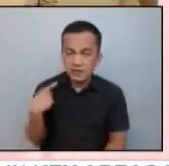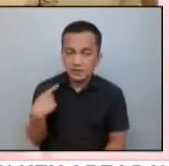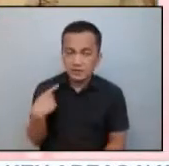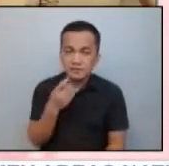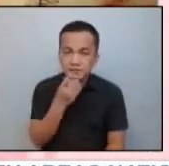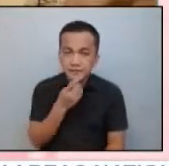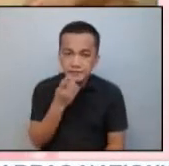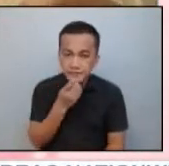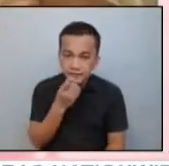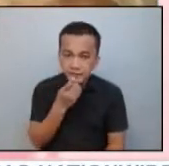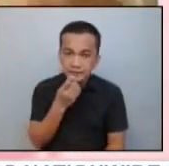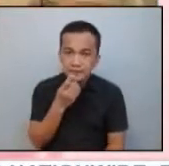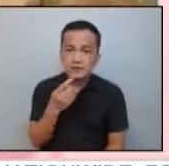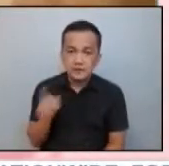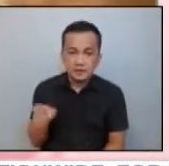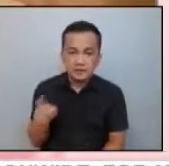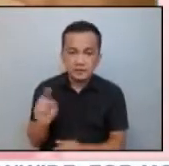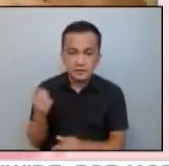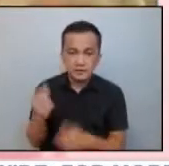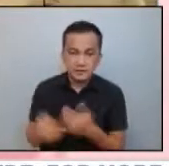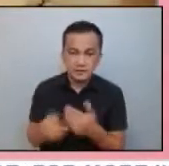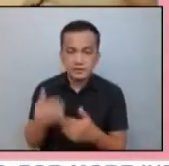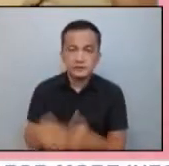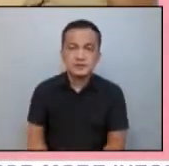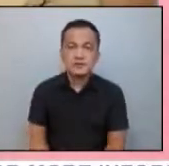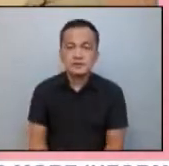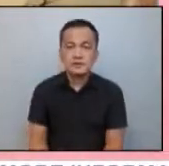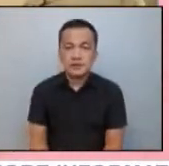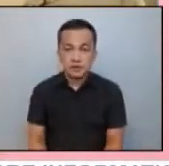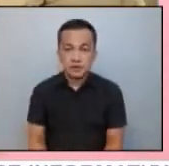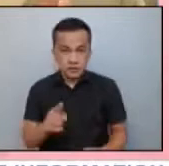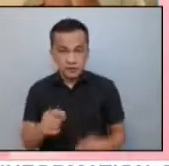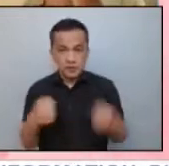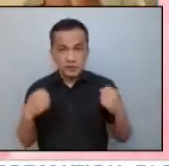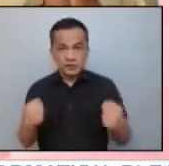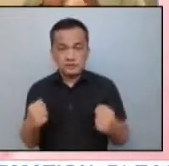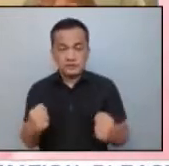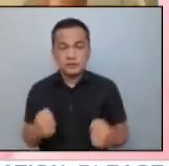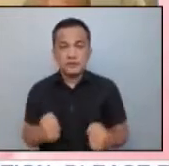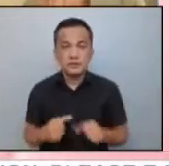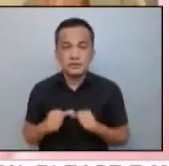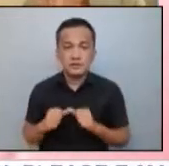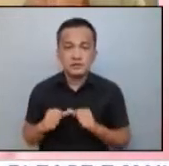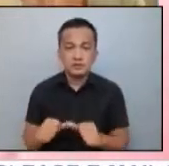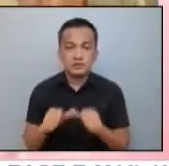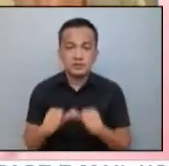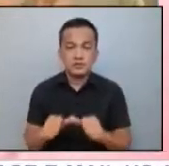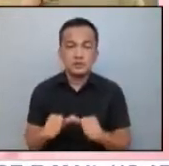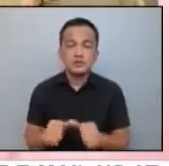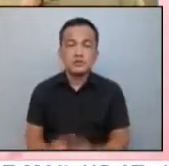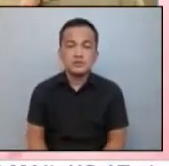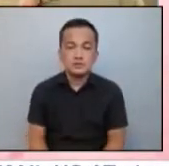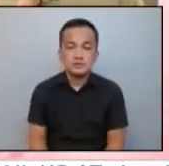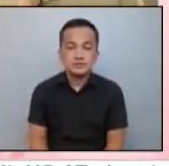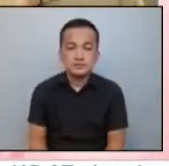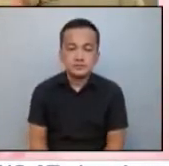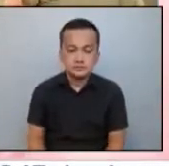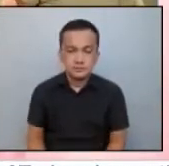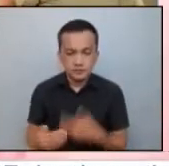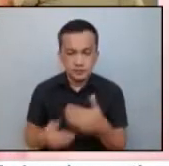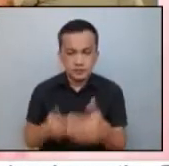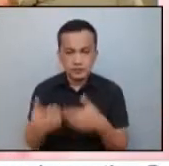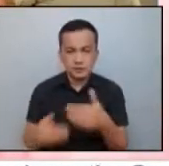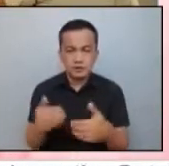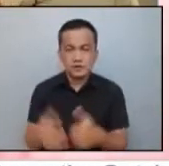unang proseso, no. Pag kayo po ay healthy, itutuloy po ang proseso pa po, no,